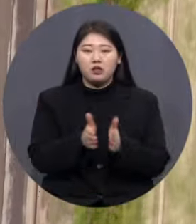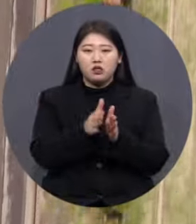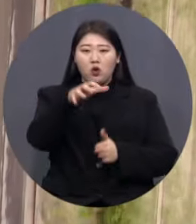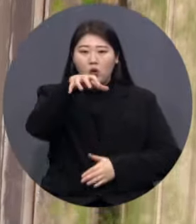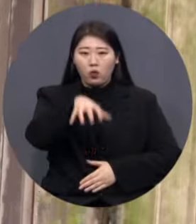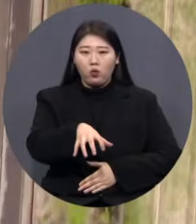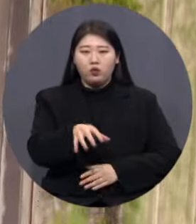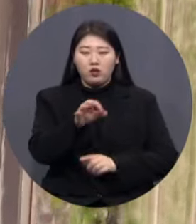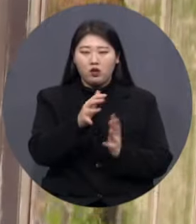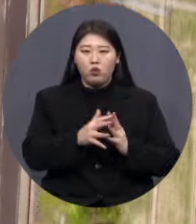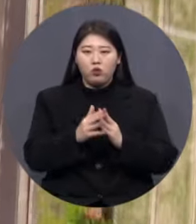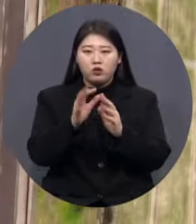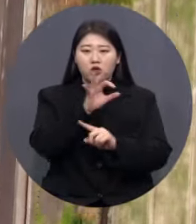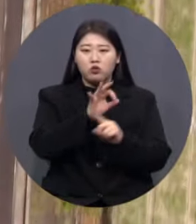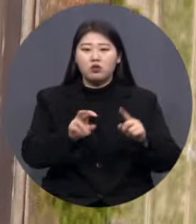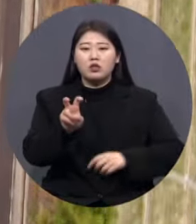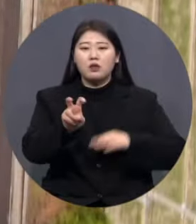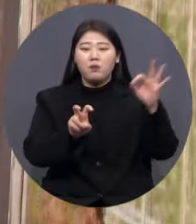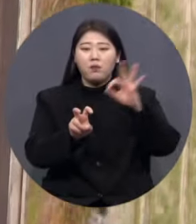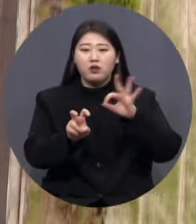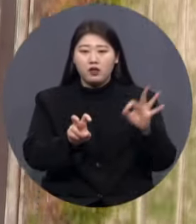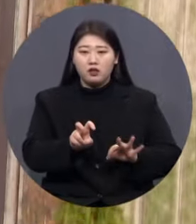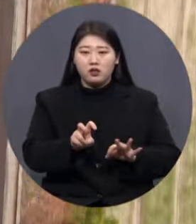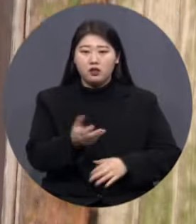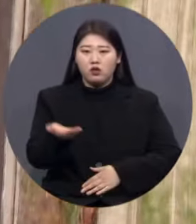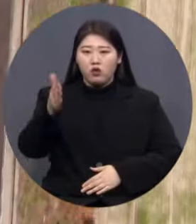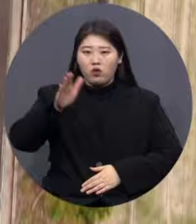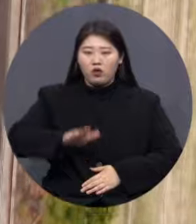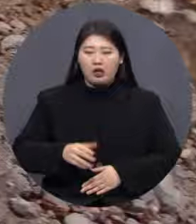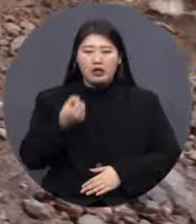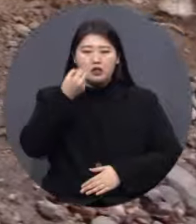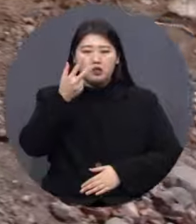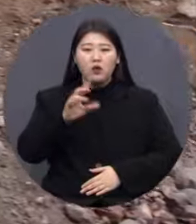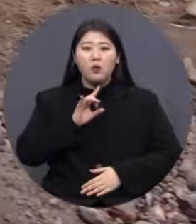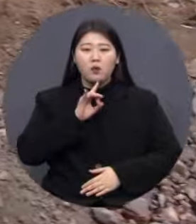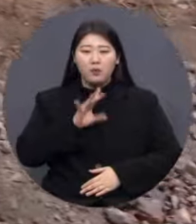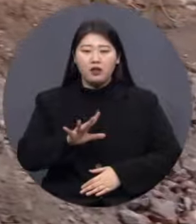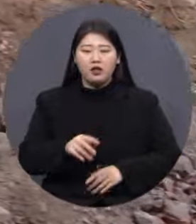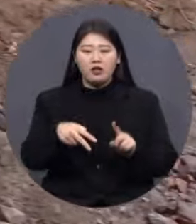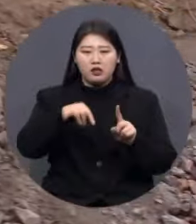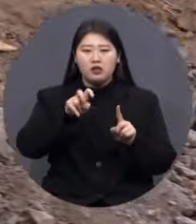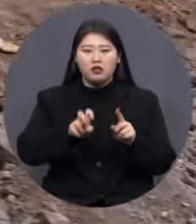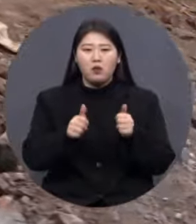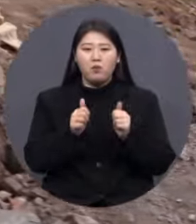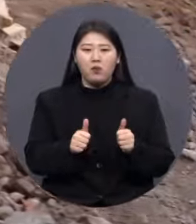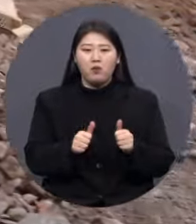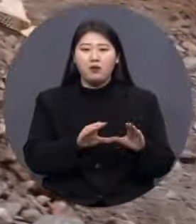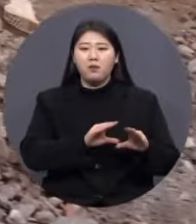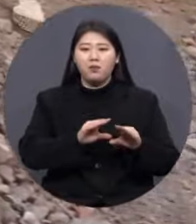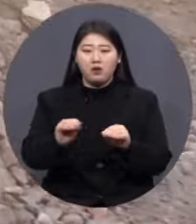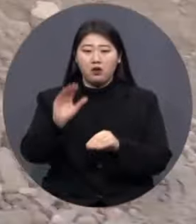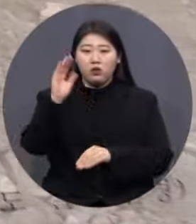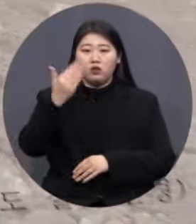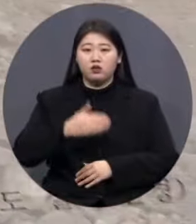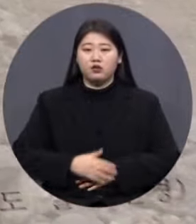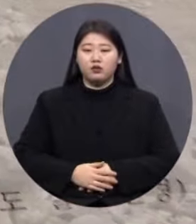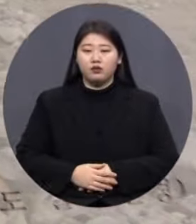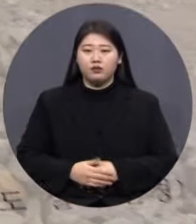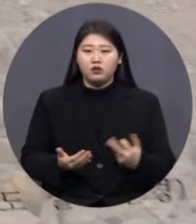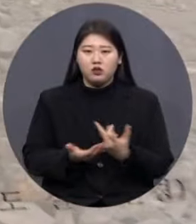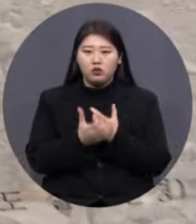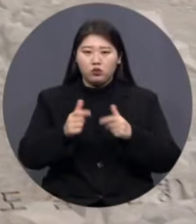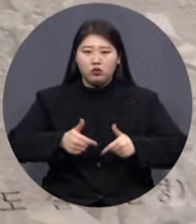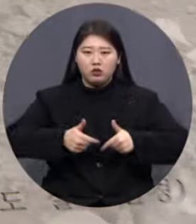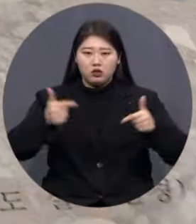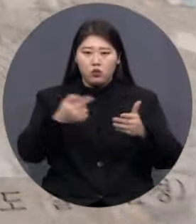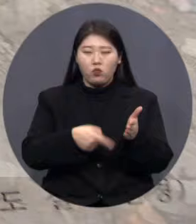공정률은 20% 그런데 공사 재계 7개월 만에 일심 법원이 제동을 걸었습니다 제주도가 증서를